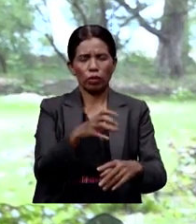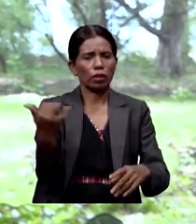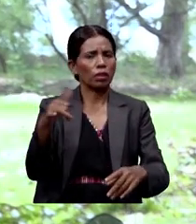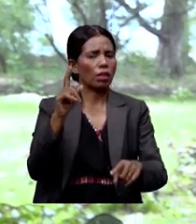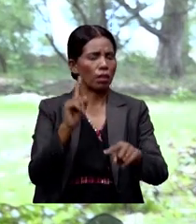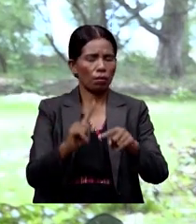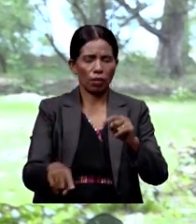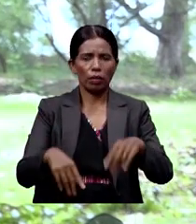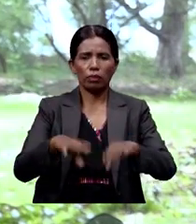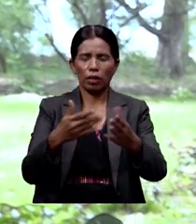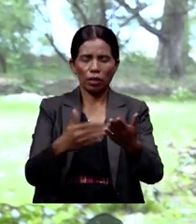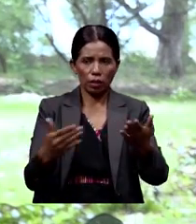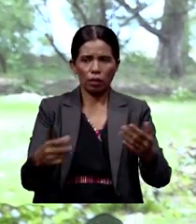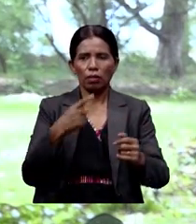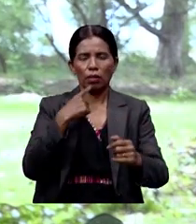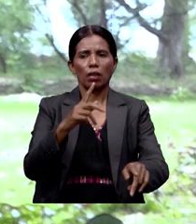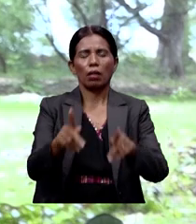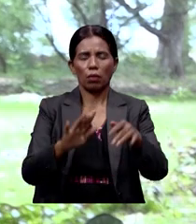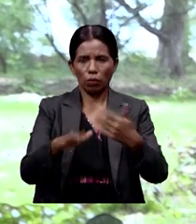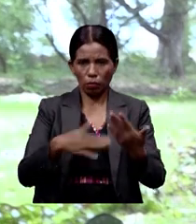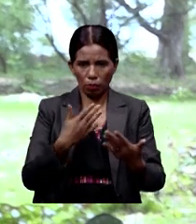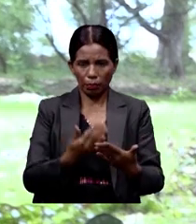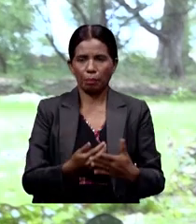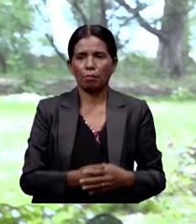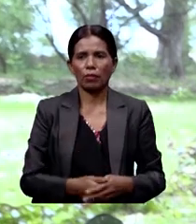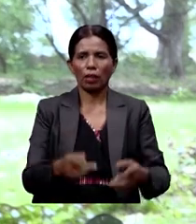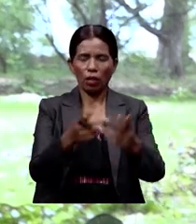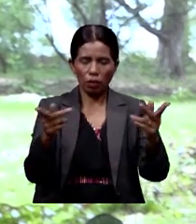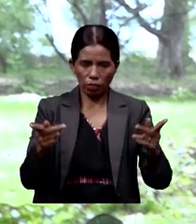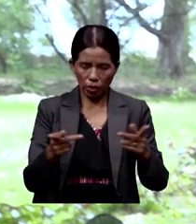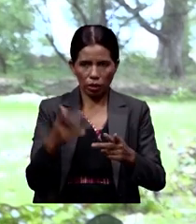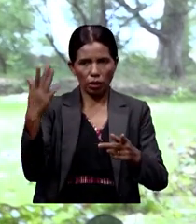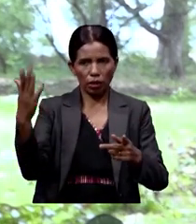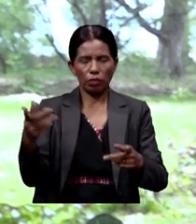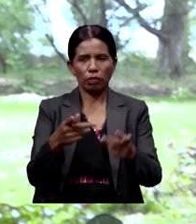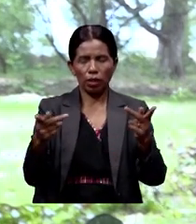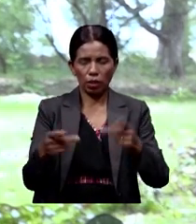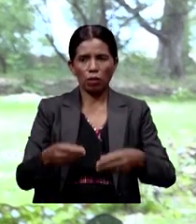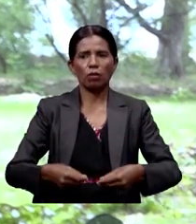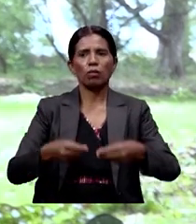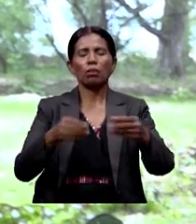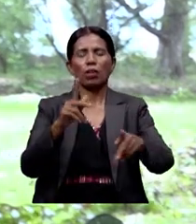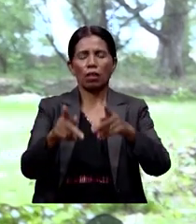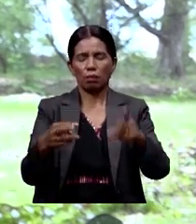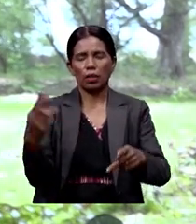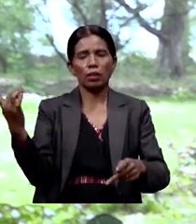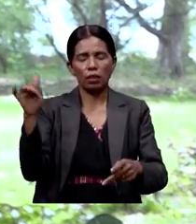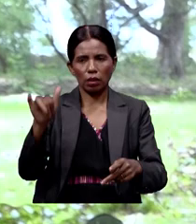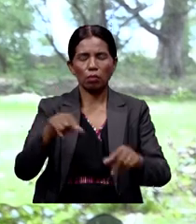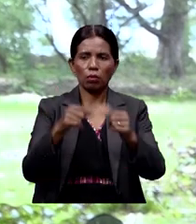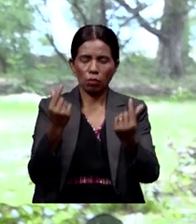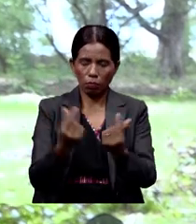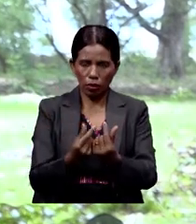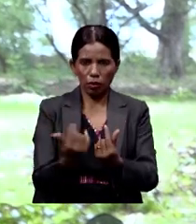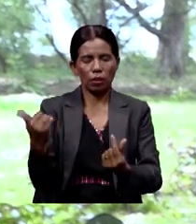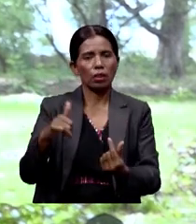negosi mas satu tete mas ba itin ne komunidari kata pati ini ne bane pati prop do sir nia ne naim ba komunidari sir nia ba grup sir ne beke ihne